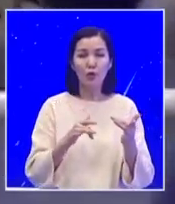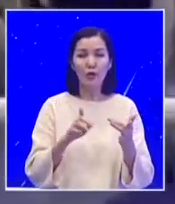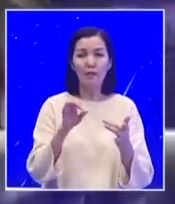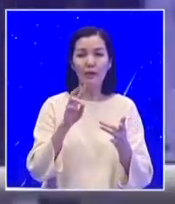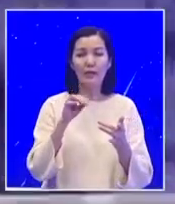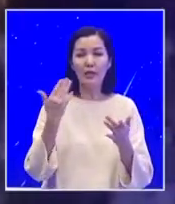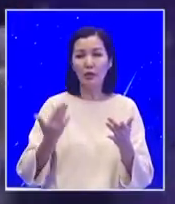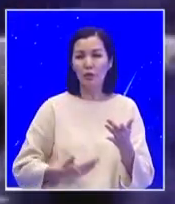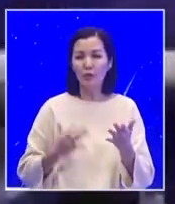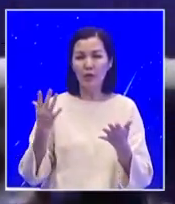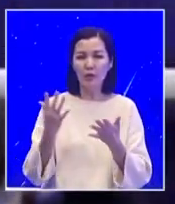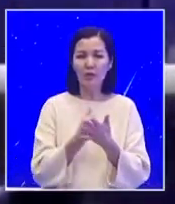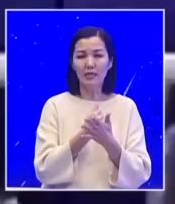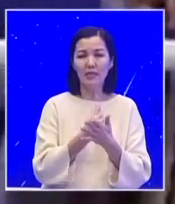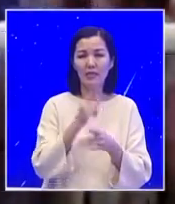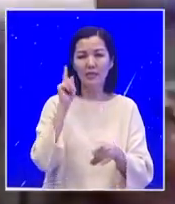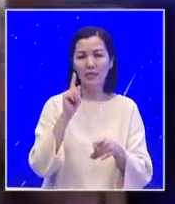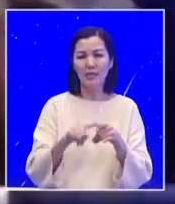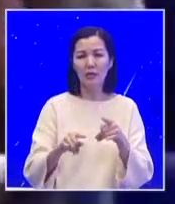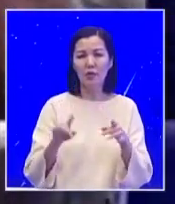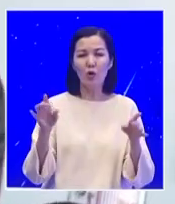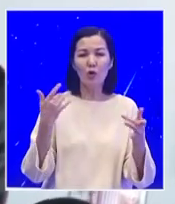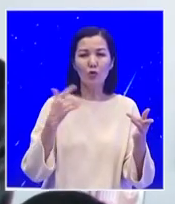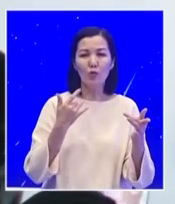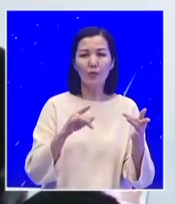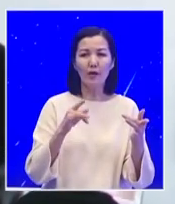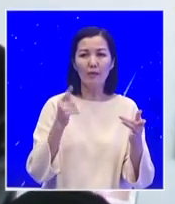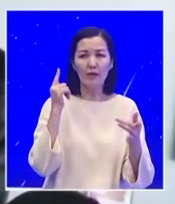өмірі, жетістігі, жұлдызды сәттері домбыра үнімен баяндалады.